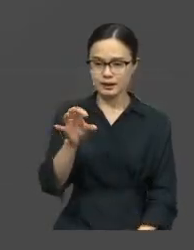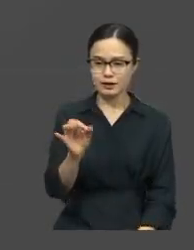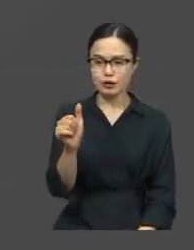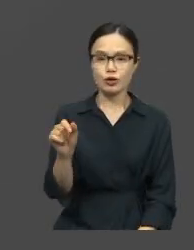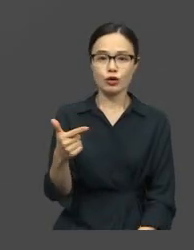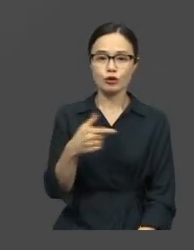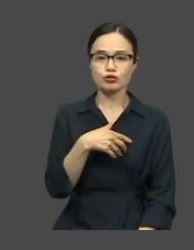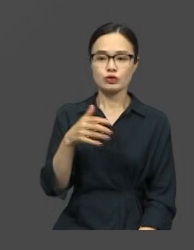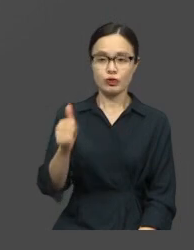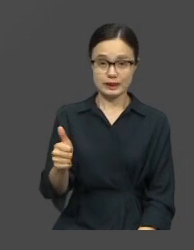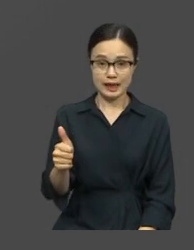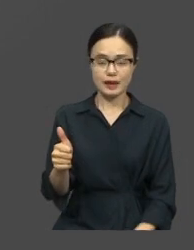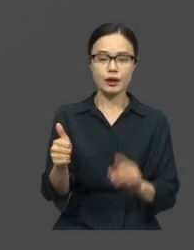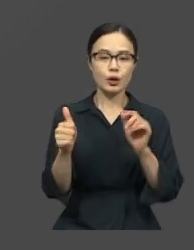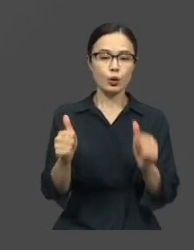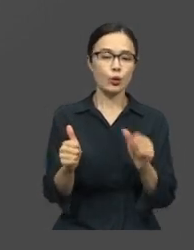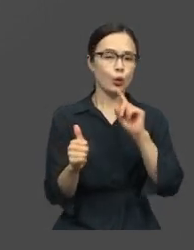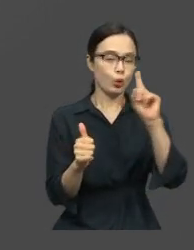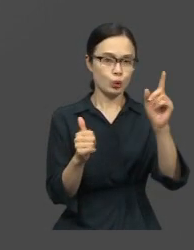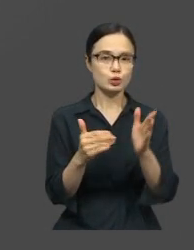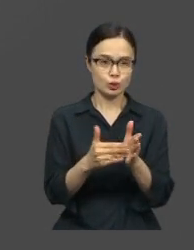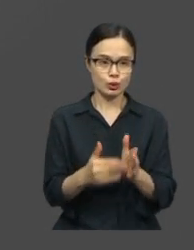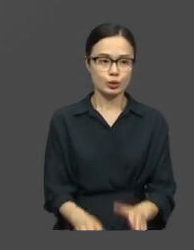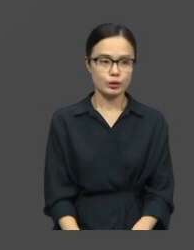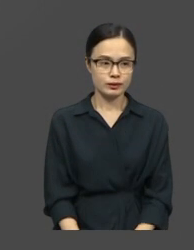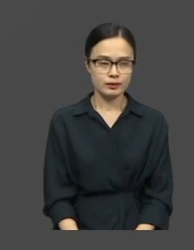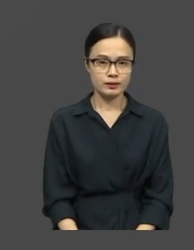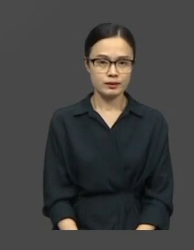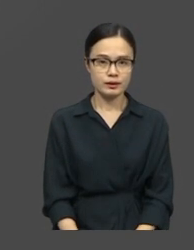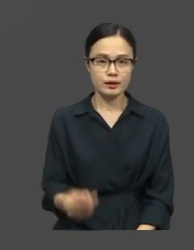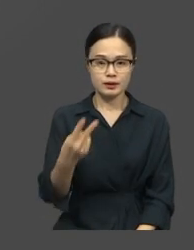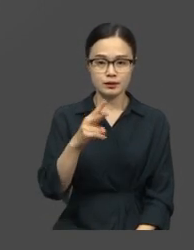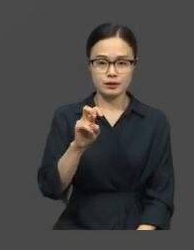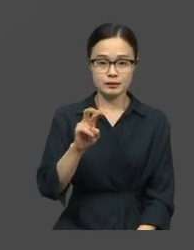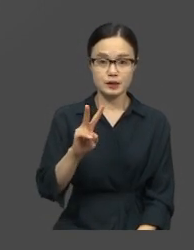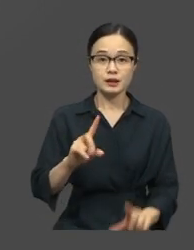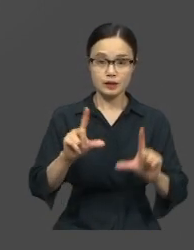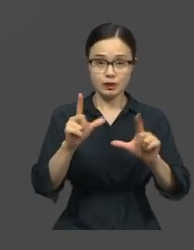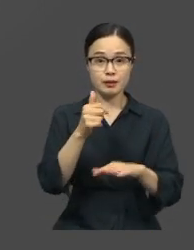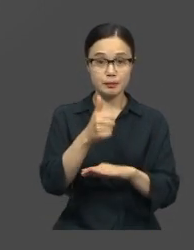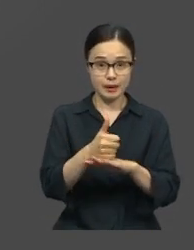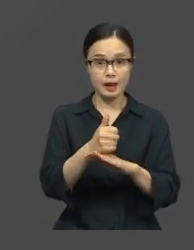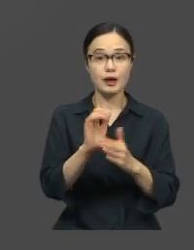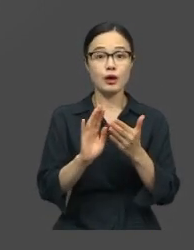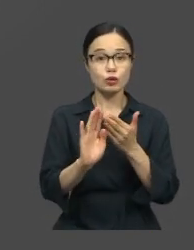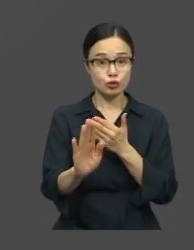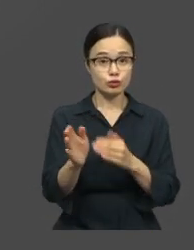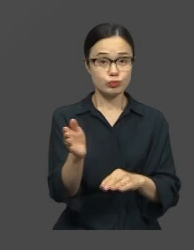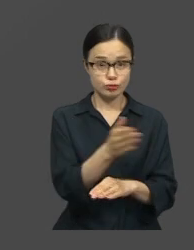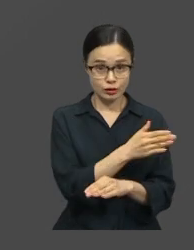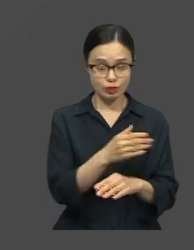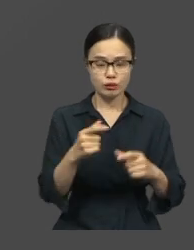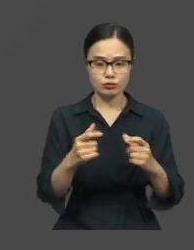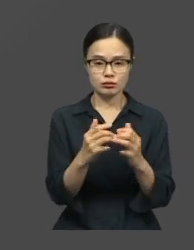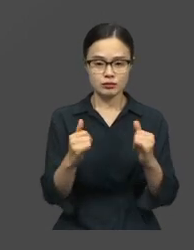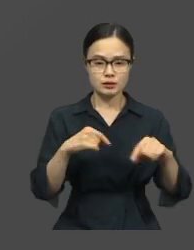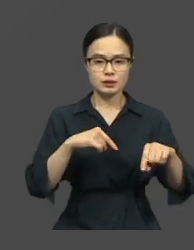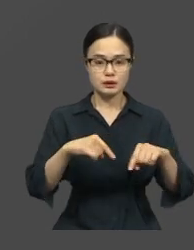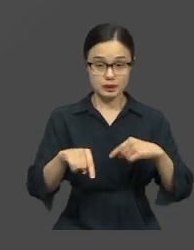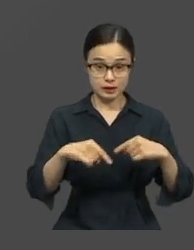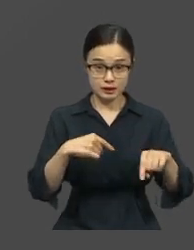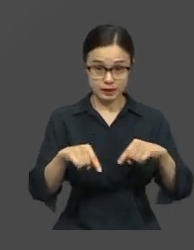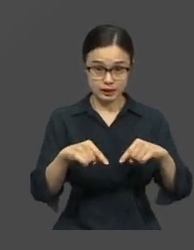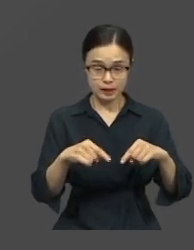가지입니다. 2022년 말 이후 주민자치회를 구성하지 않고 운영하지도 않고 있다는 이유에